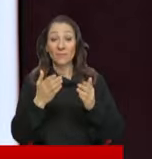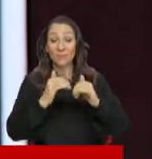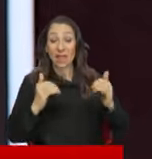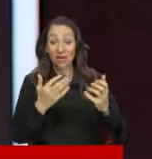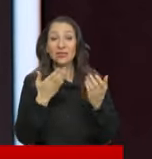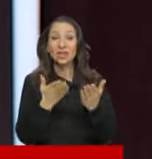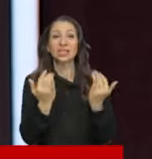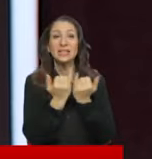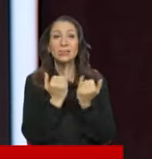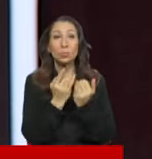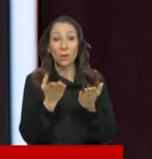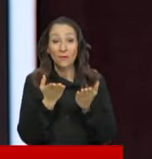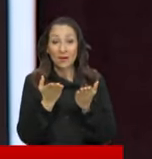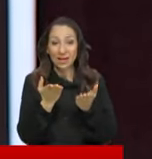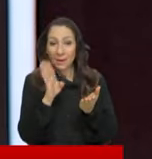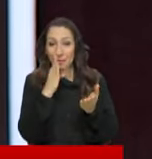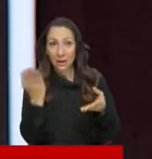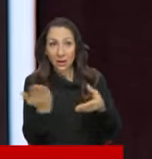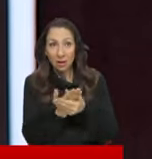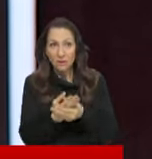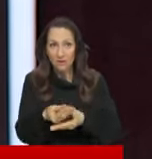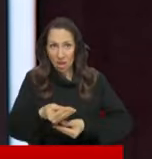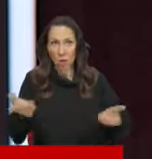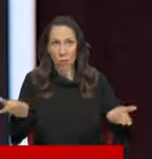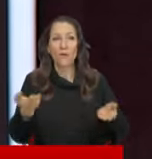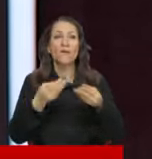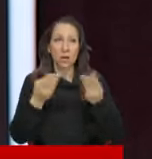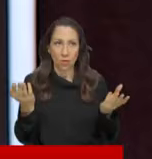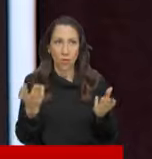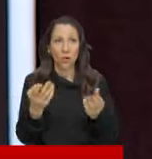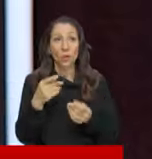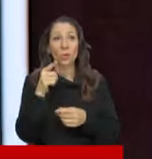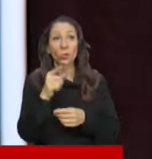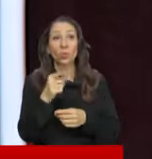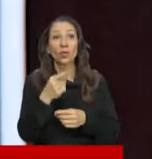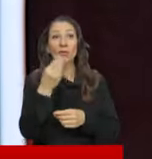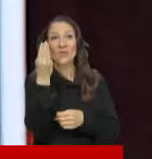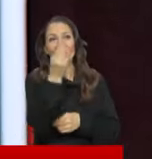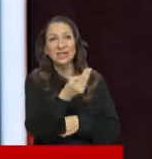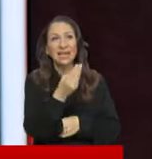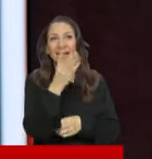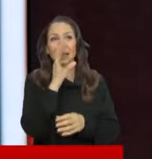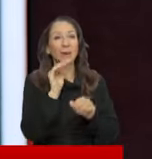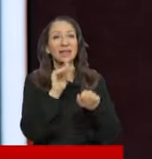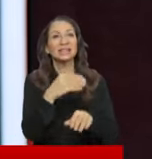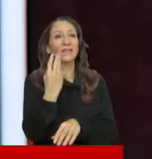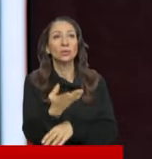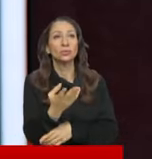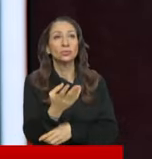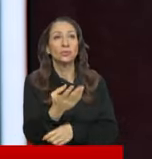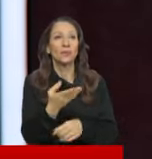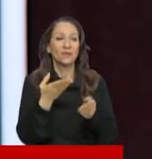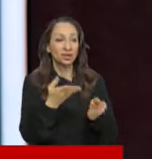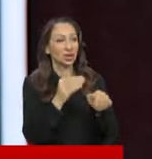fırıncı kardeşimiz bu pideyi bir kağıdın içerisine koyup veriyor mu Veriyor bunu verdiğimiz takdirde kime katkı sağlıyoruz